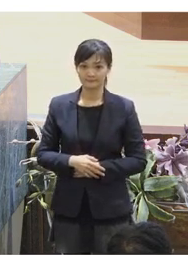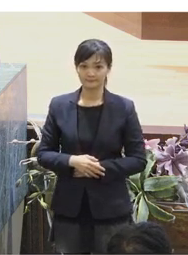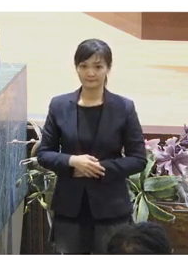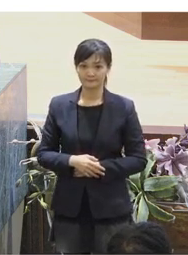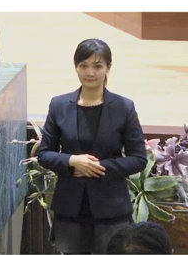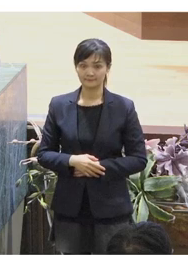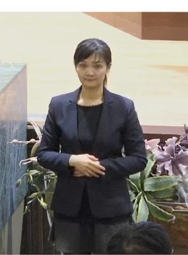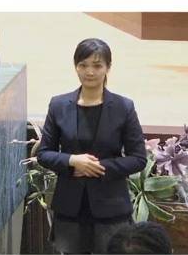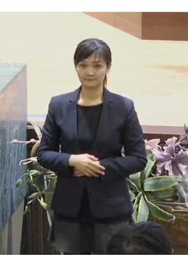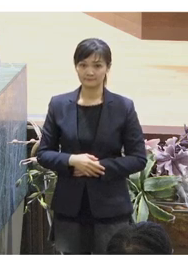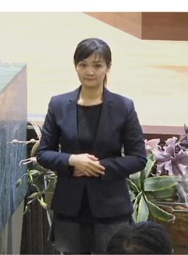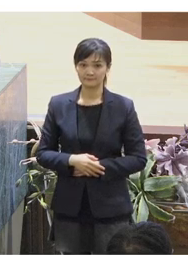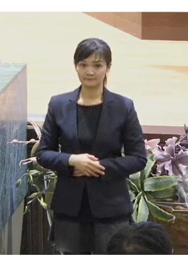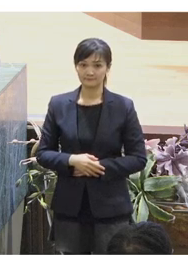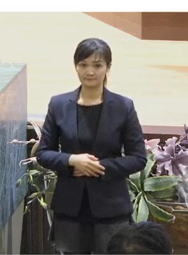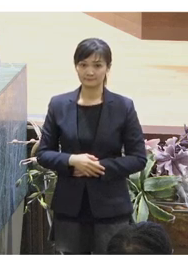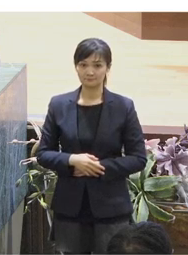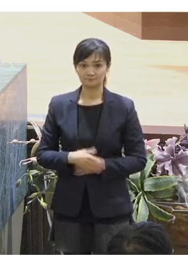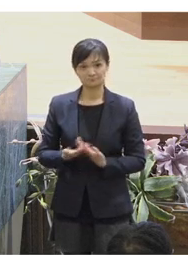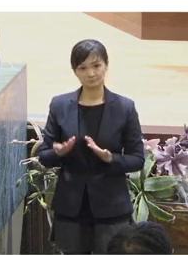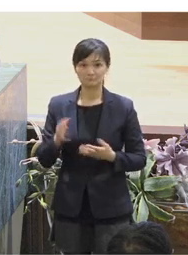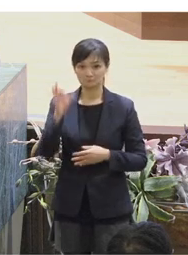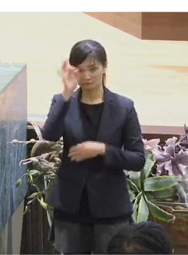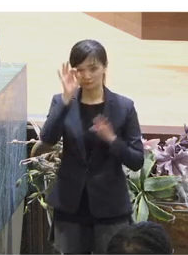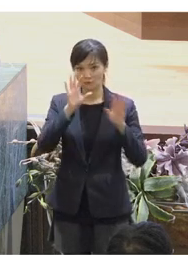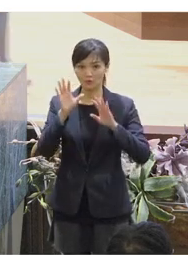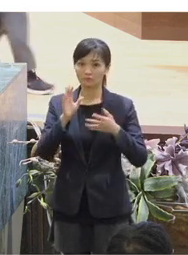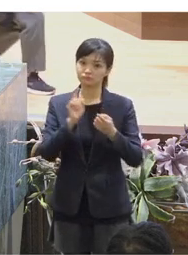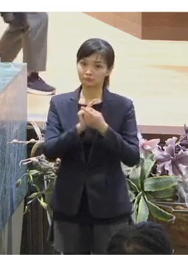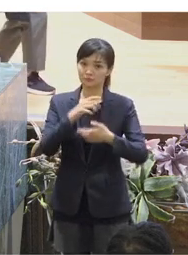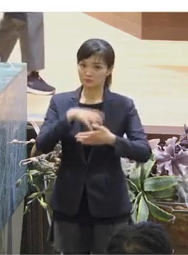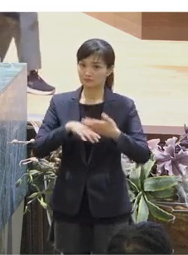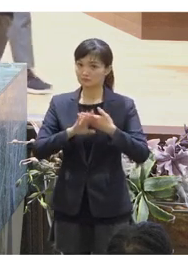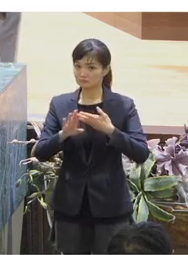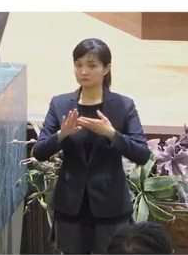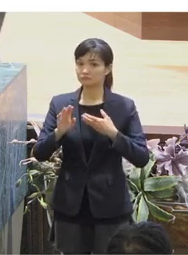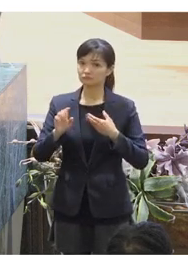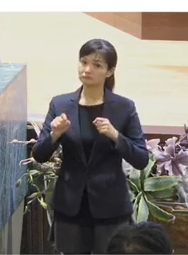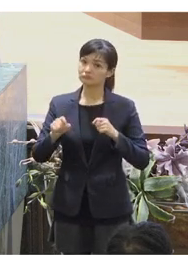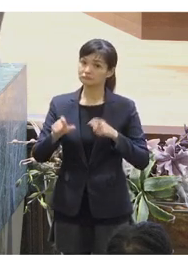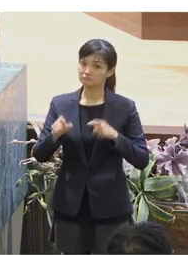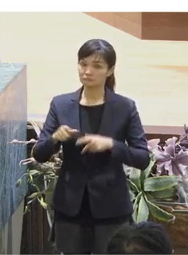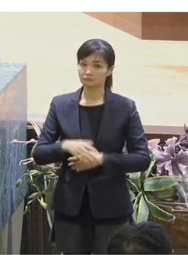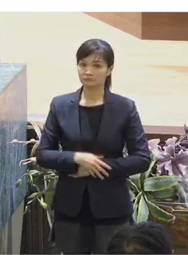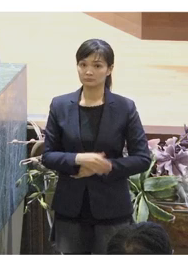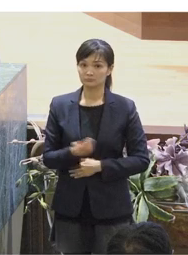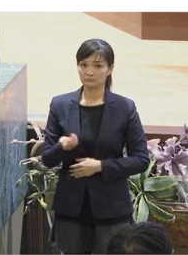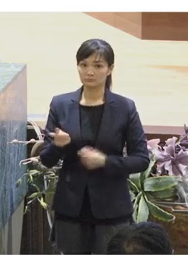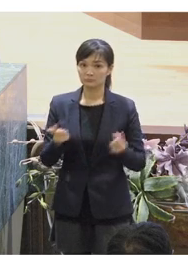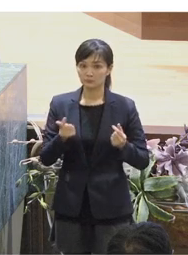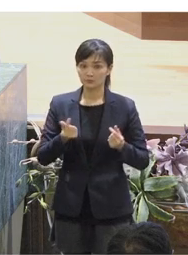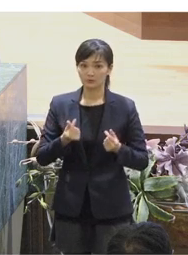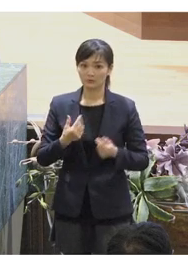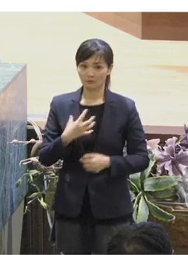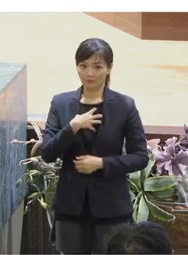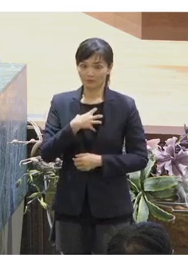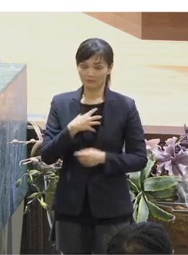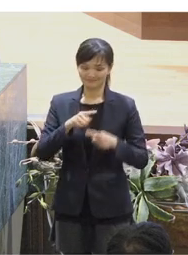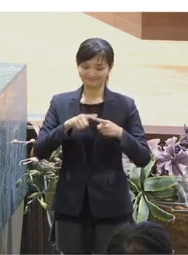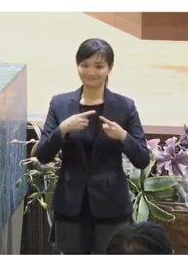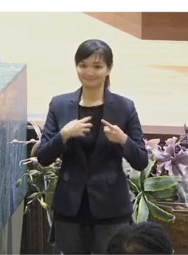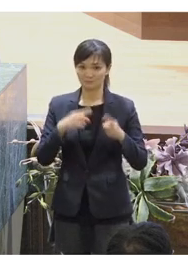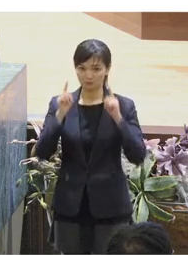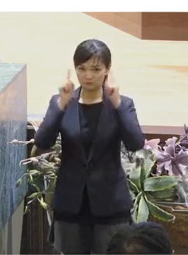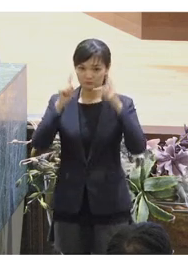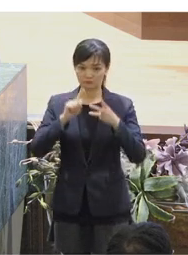这要看对内或者对外嘛。我们刚刚讲到的是说，就是晶晶啊、怒怒啊、燕燕啊，